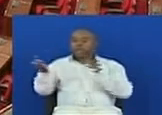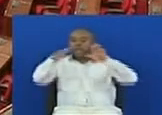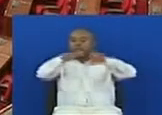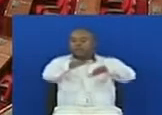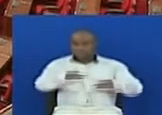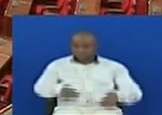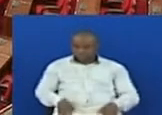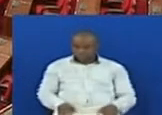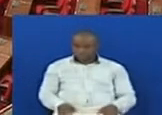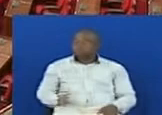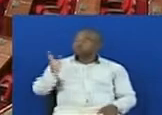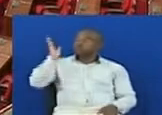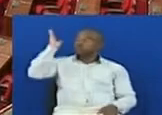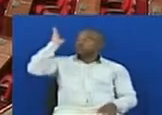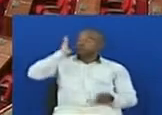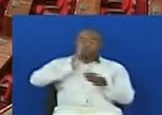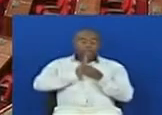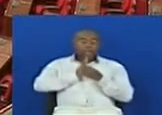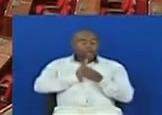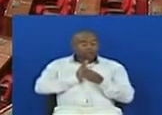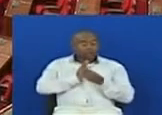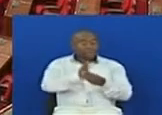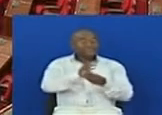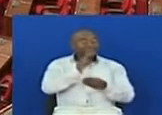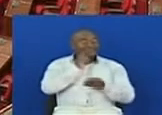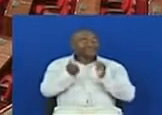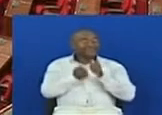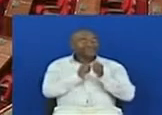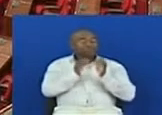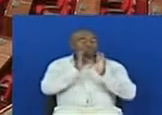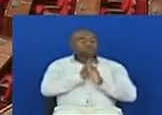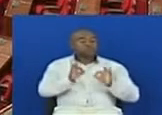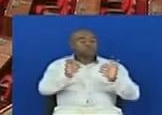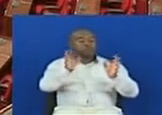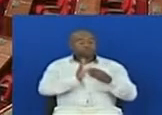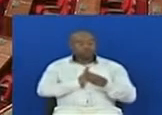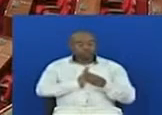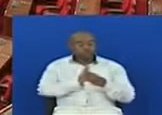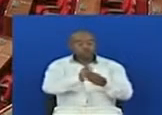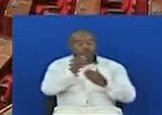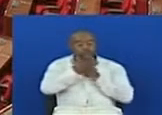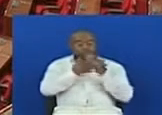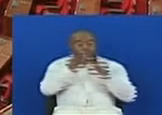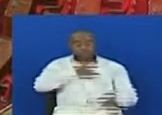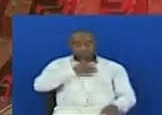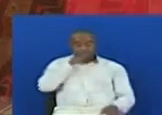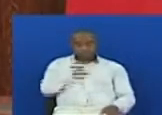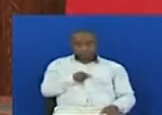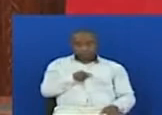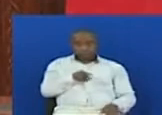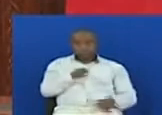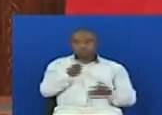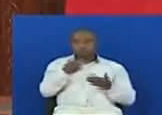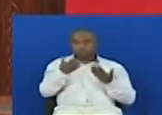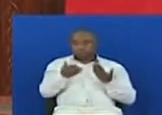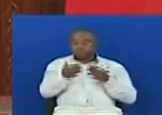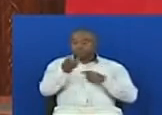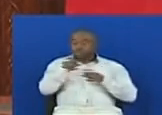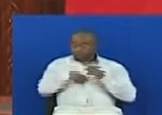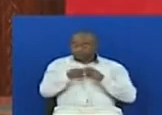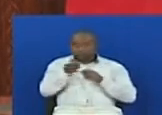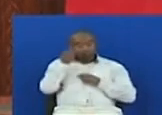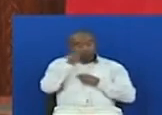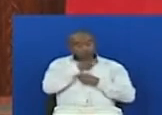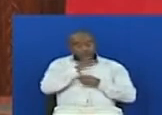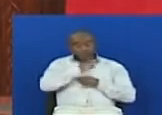Mungu awaongoze katika kila lilo kwa jema katika kuiongoza nchi yetu ambayo tunakwenda na tunaipigana na ili COVID-19